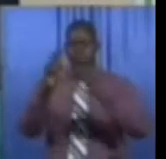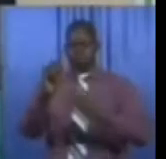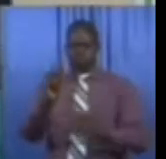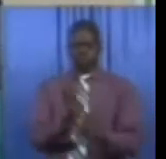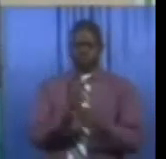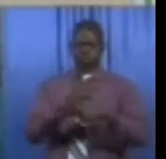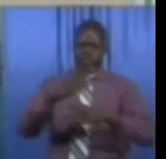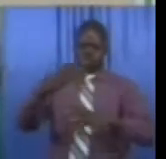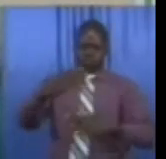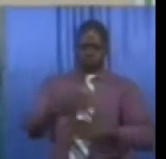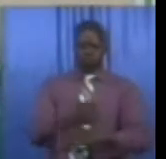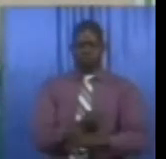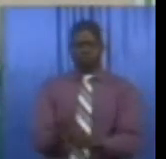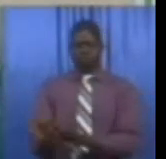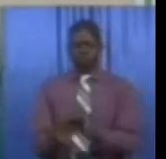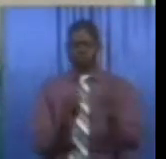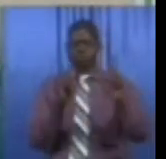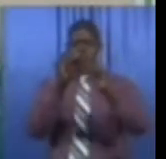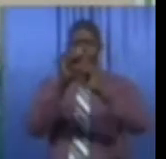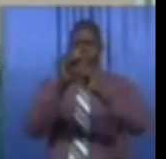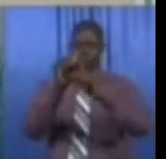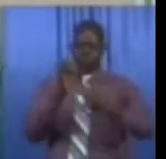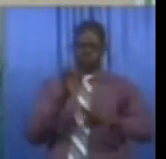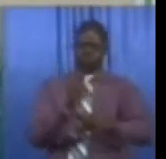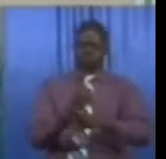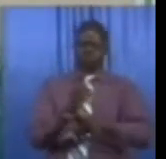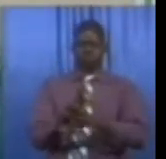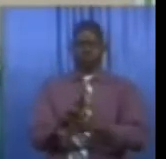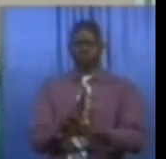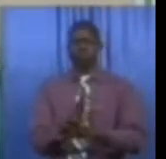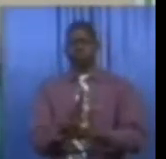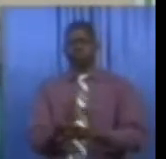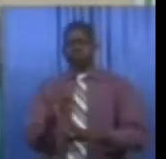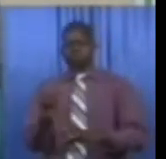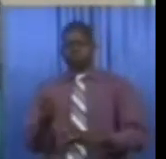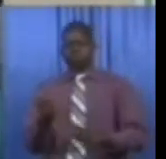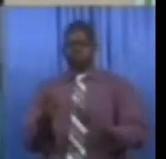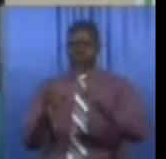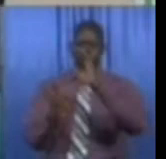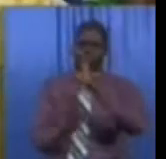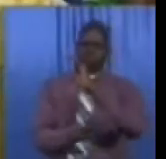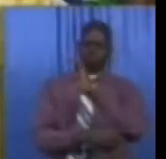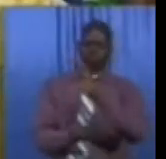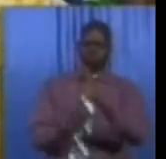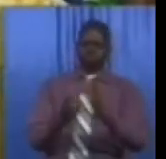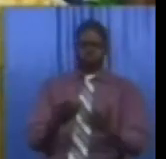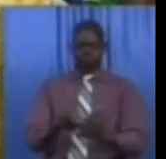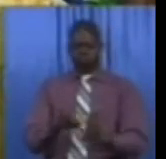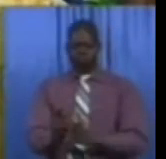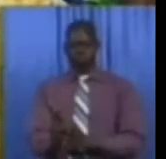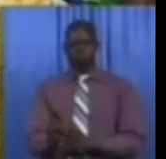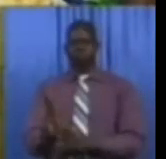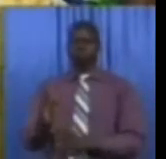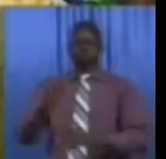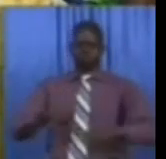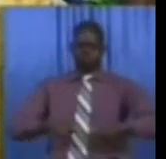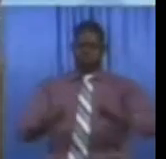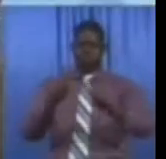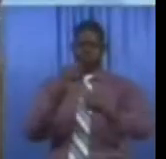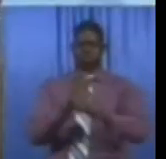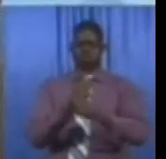ont fait l'objet en tout cas de destruction, d'autres ont fait l'objet d'amendes et de pénalités et nous allons poursuivre cette opération.